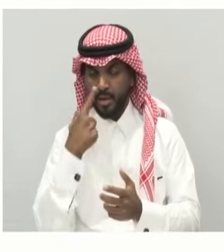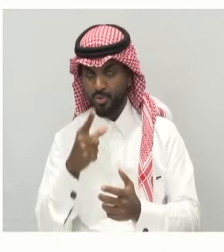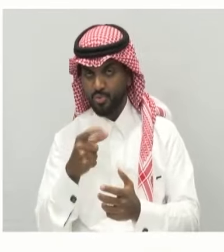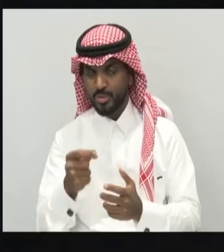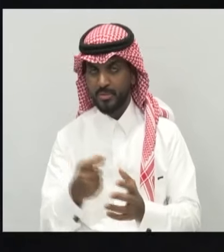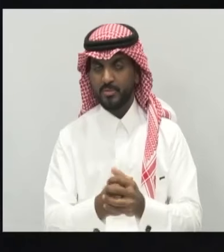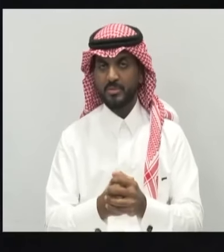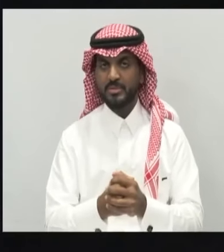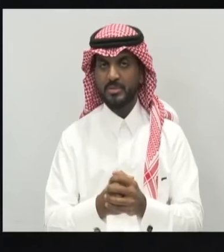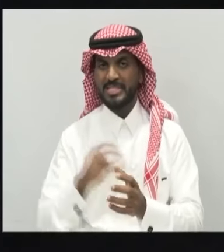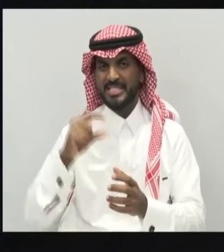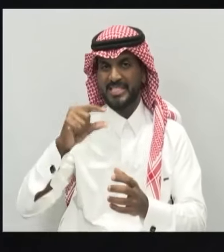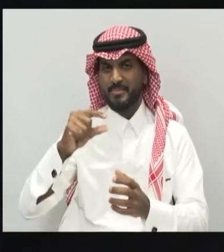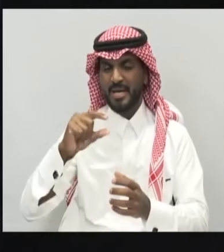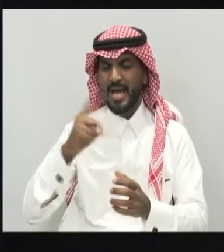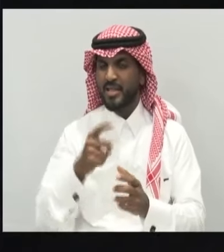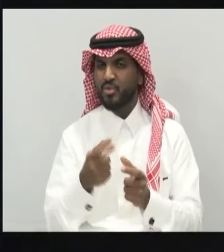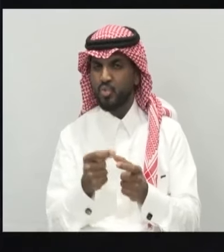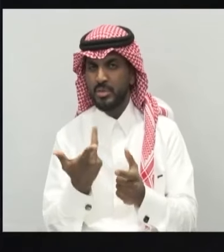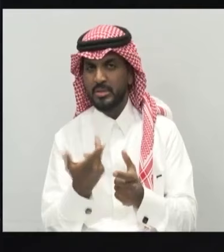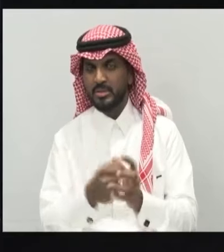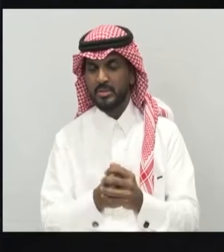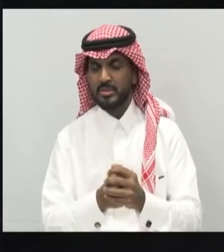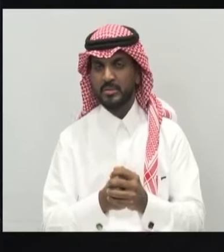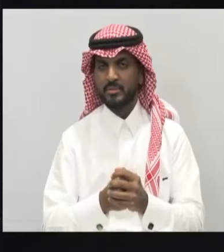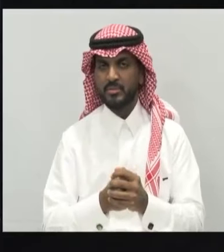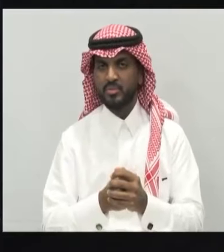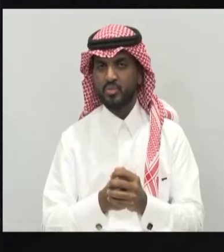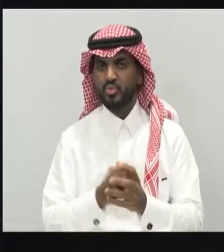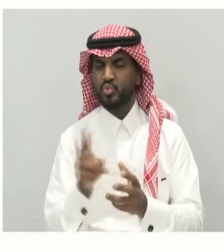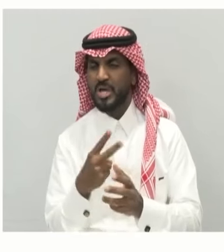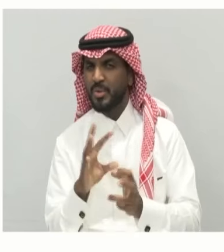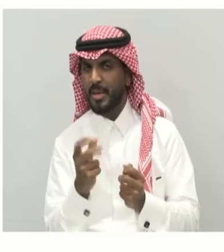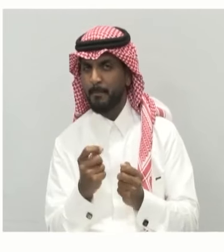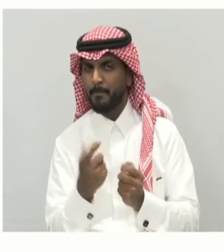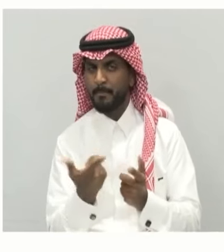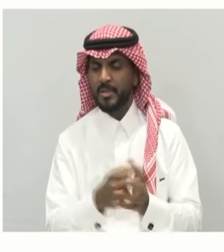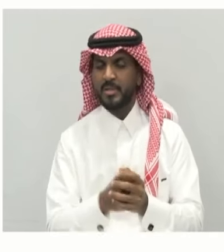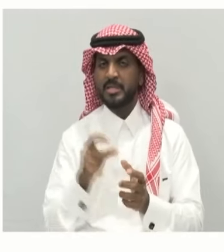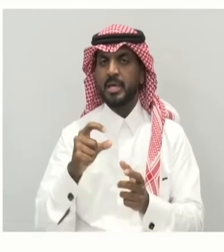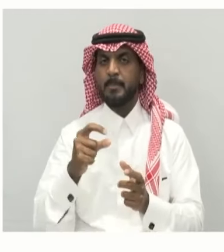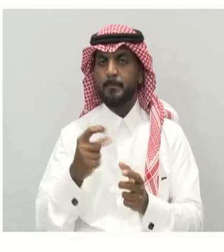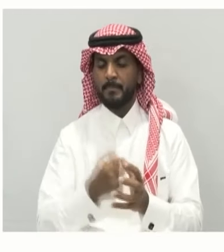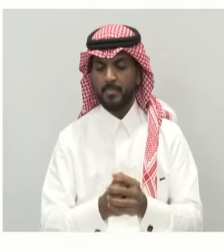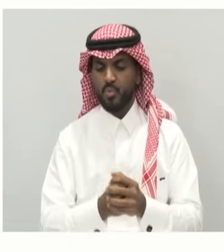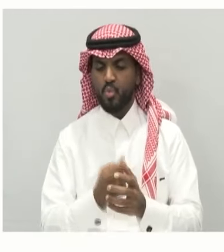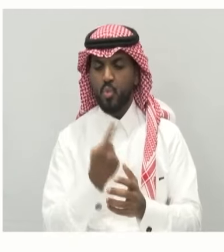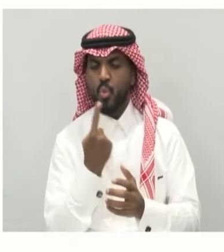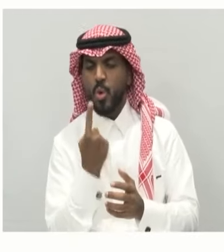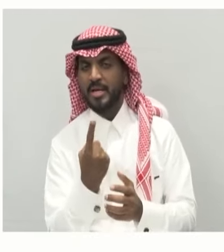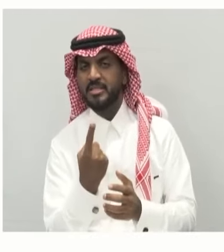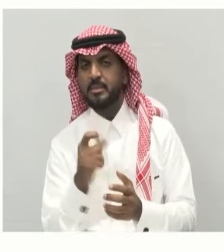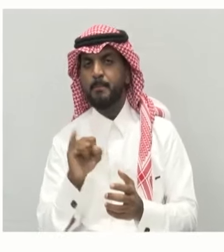النقود سماكه قطعه النقود بارك الله فيكم تساوي كم سماكه قطعه النقود تساوي واحد